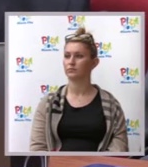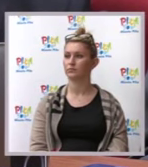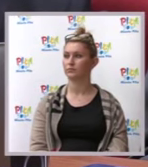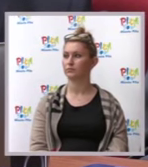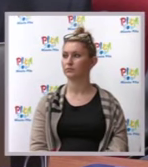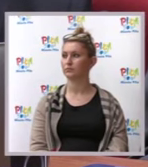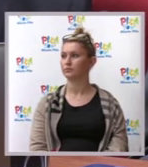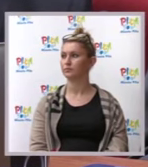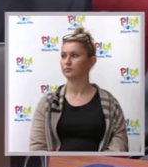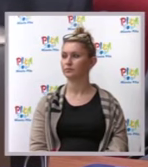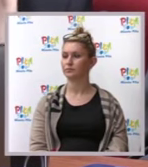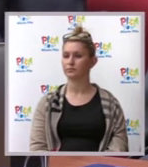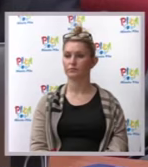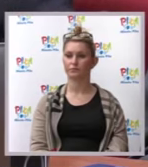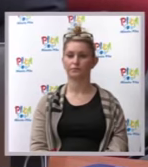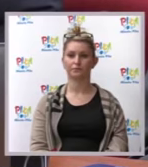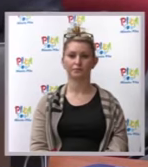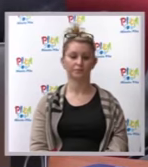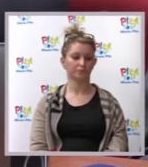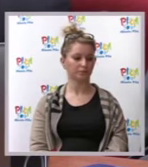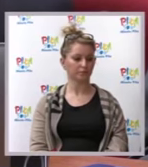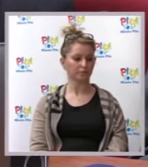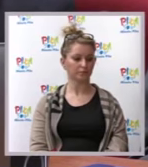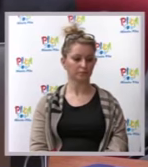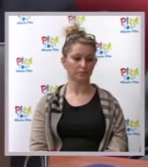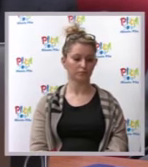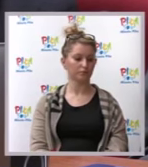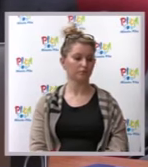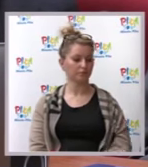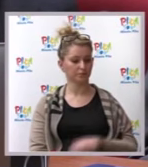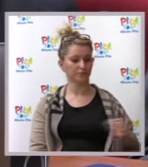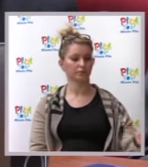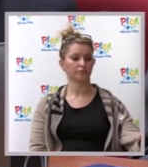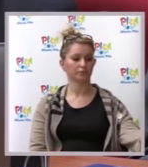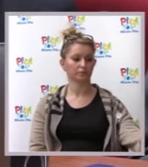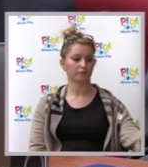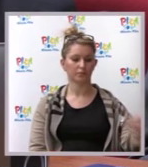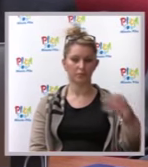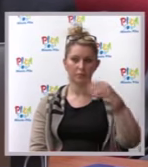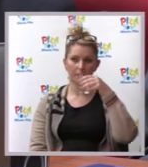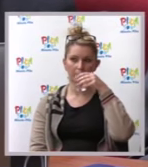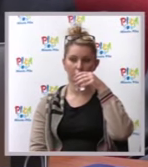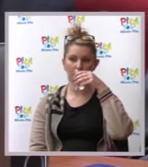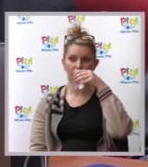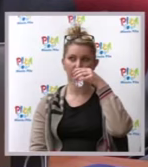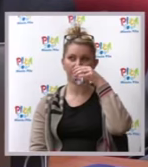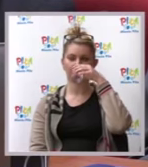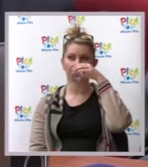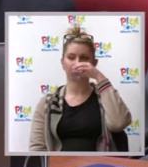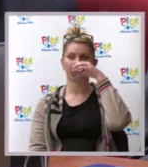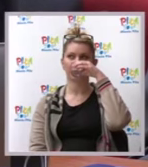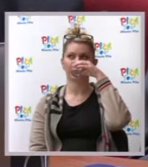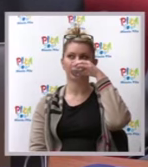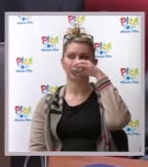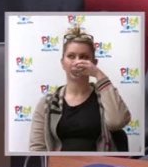obowiązujących w Polsce. Pytanie jedno jest zasadnicze. Czy te maksymalne stawki, które zostały zbadane i zanalizowane przez